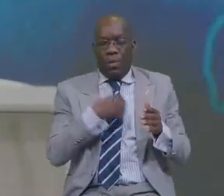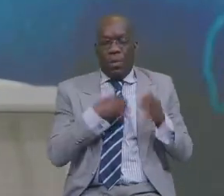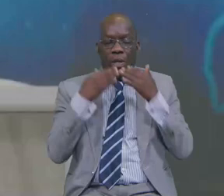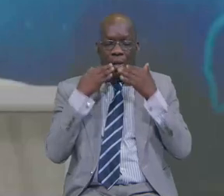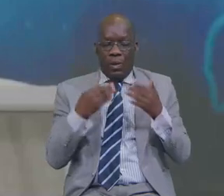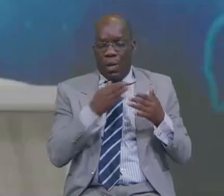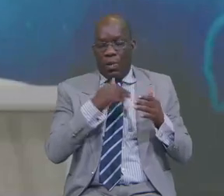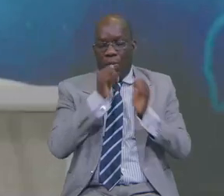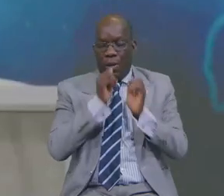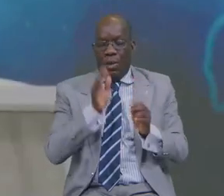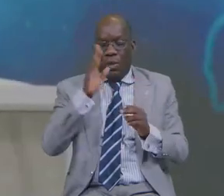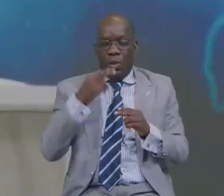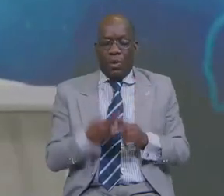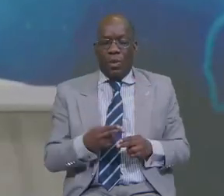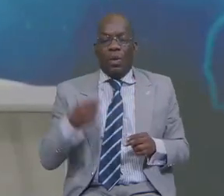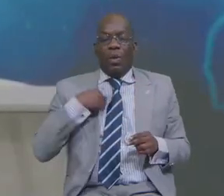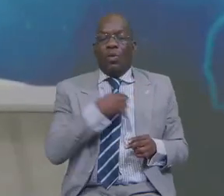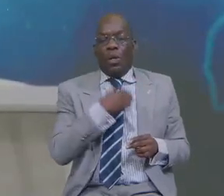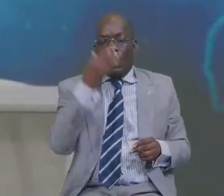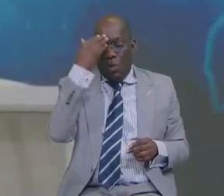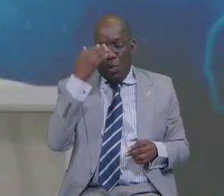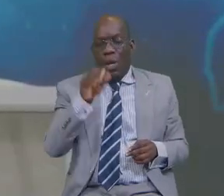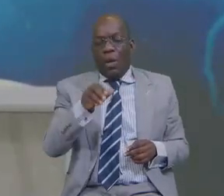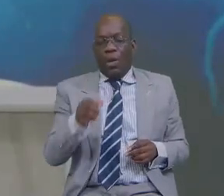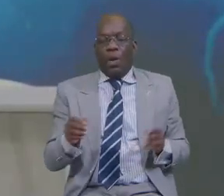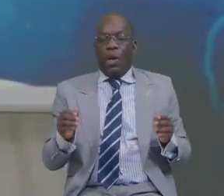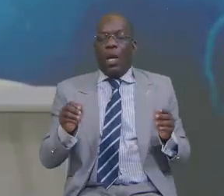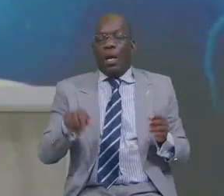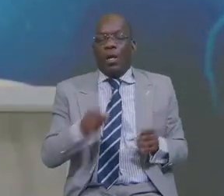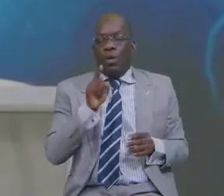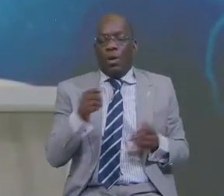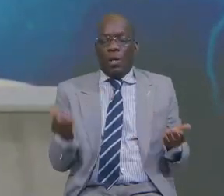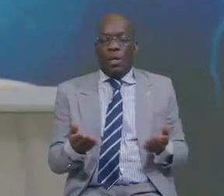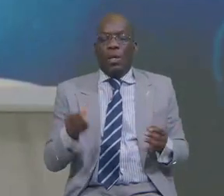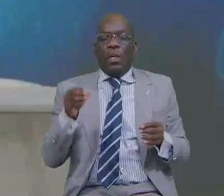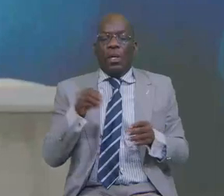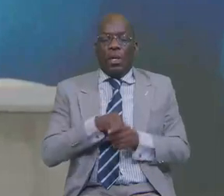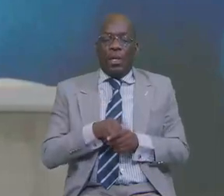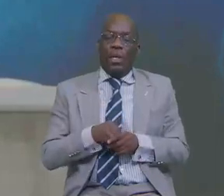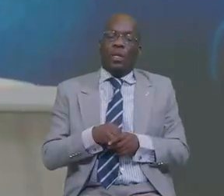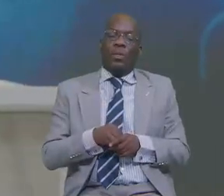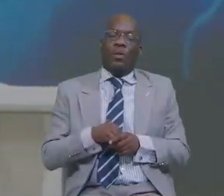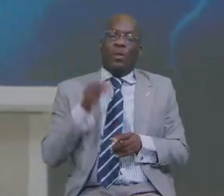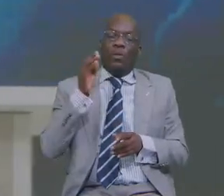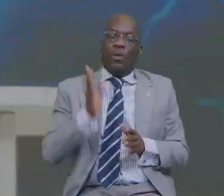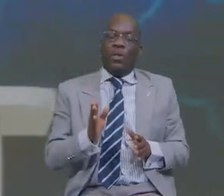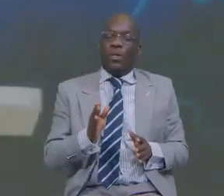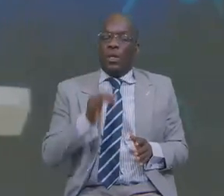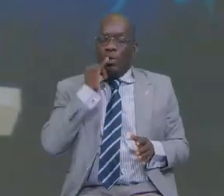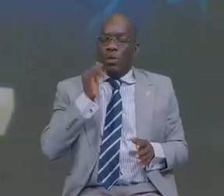nom. Nous savons que nous tous qui sommes ici, étant dans le ministère, c'est